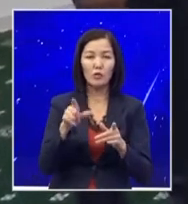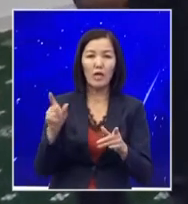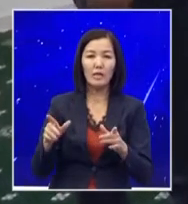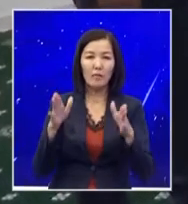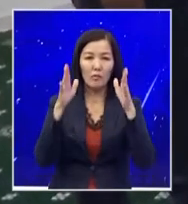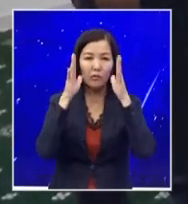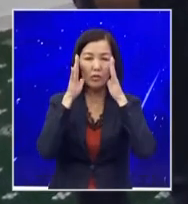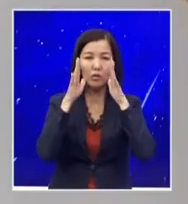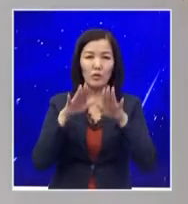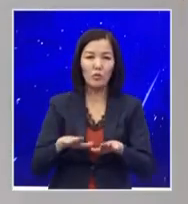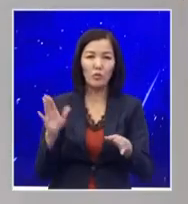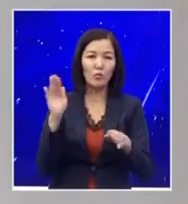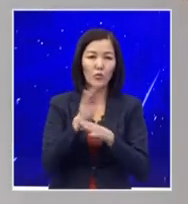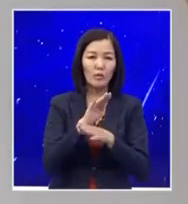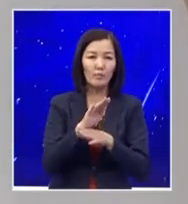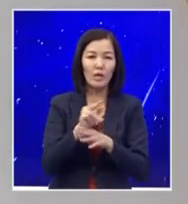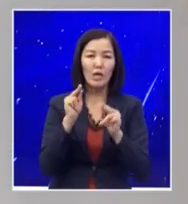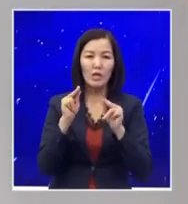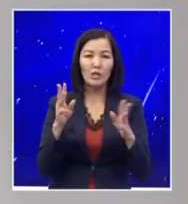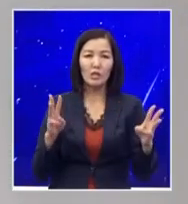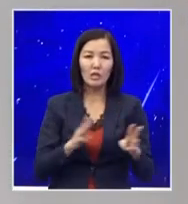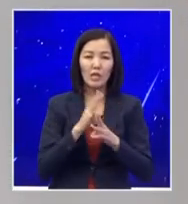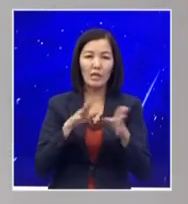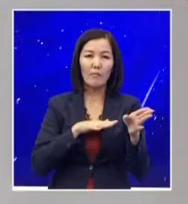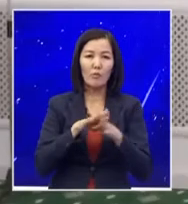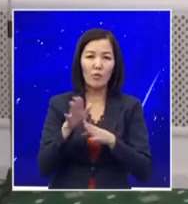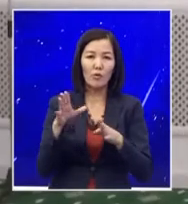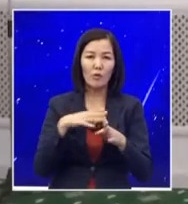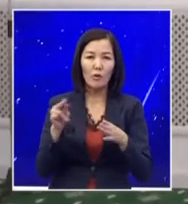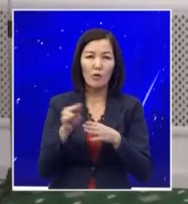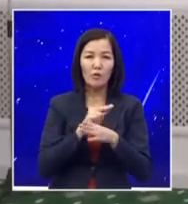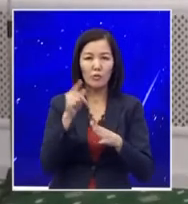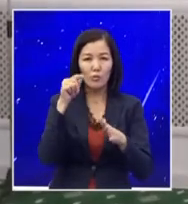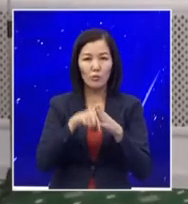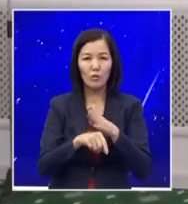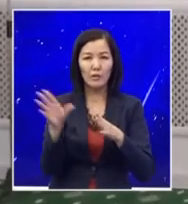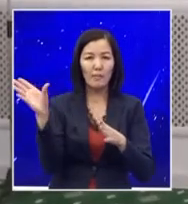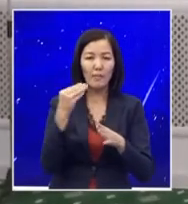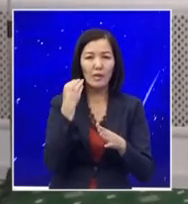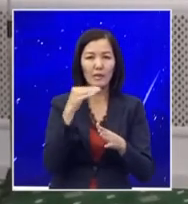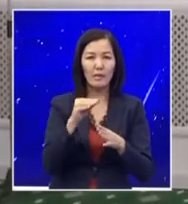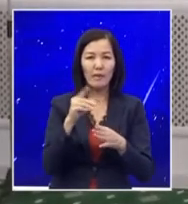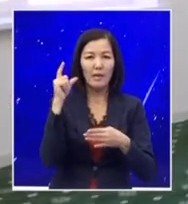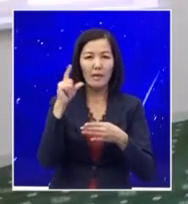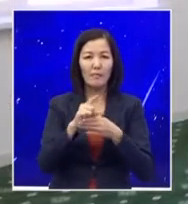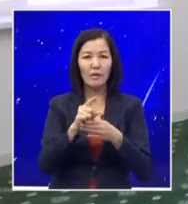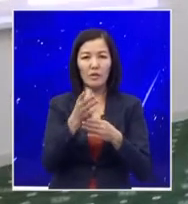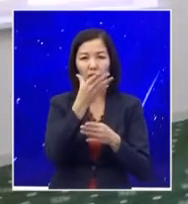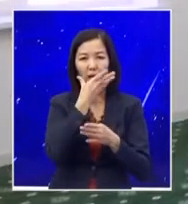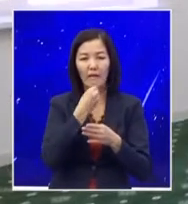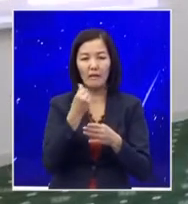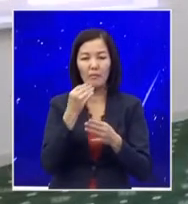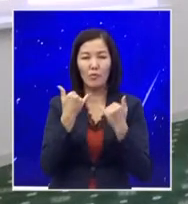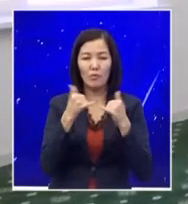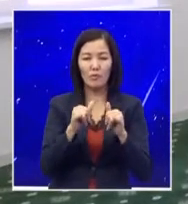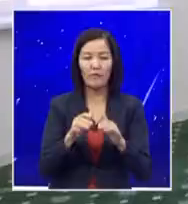етерлік орын қосылыпты. Шын пейілмен жасалғаны көрініп тұр. Жөндеу де ішіндегі дүниелерде сапалы. Мешіт іші жайнап